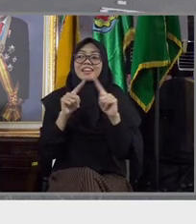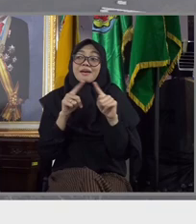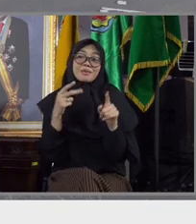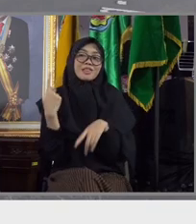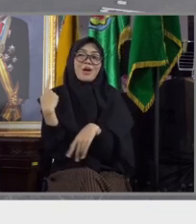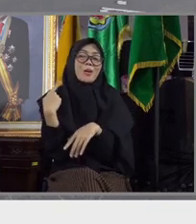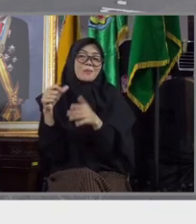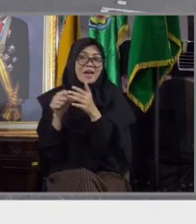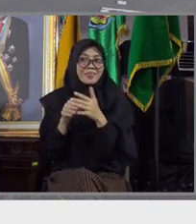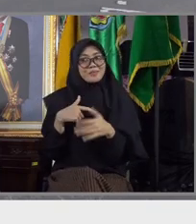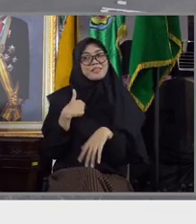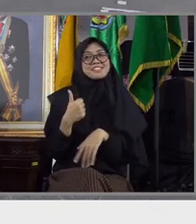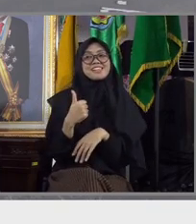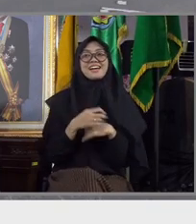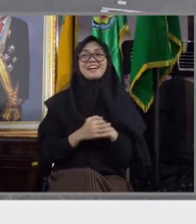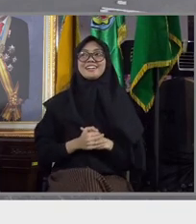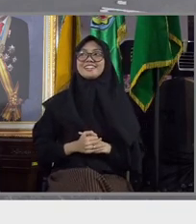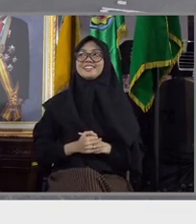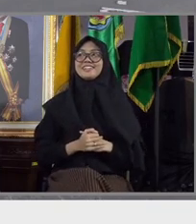Republik Indonesia.